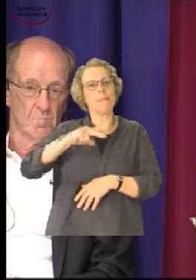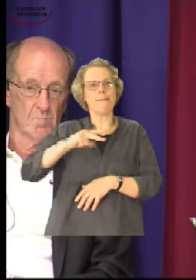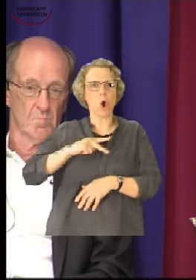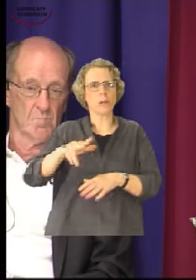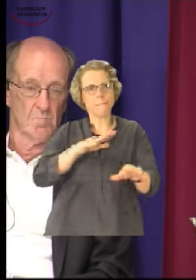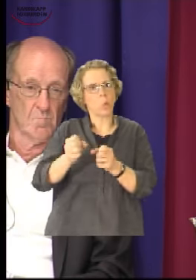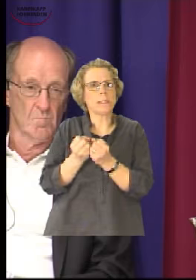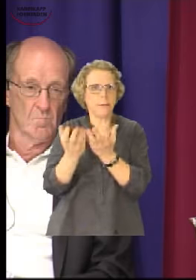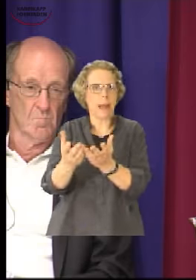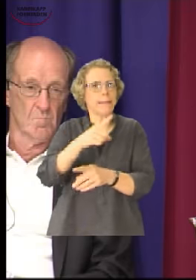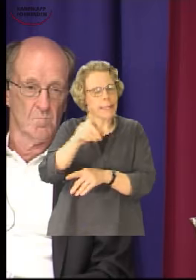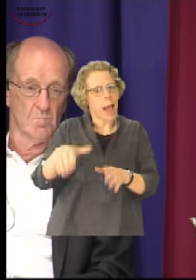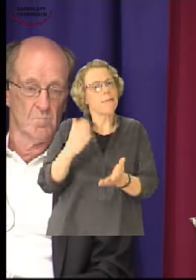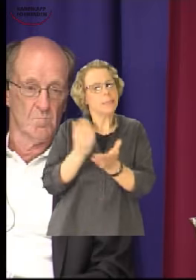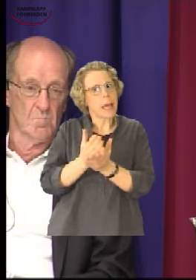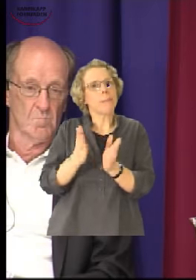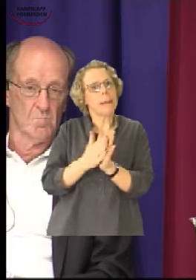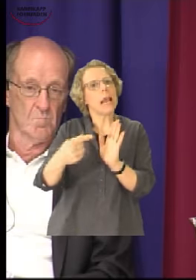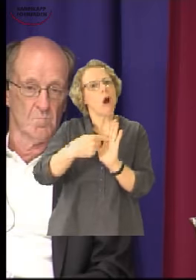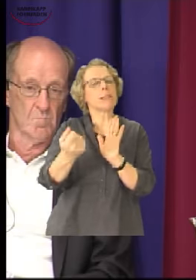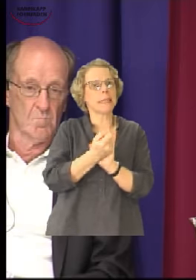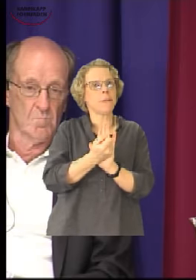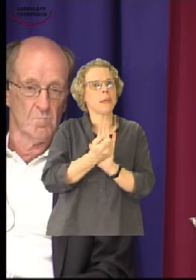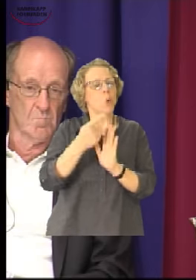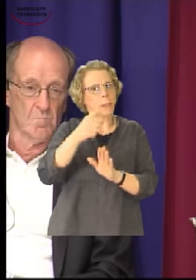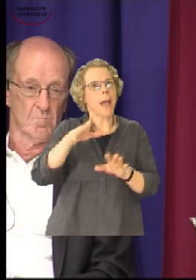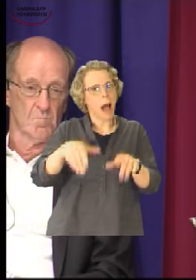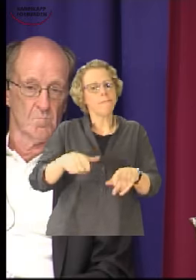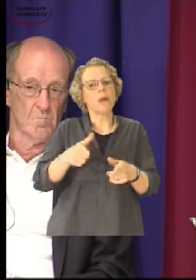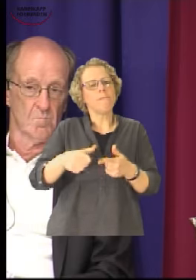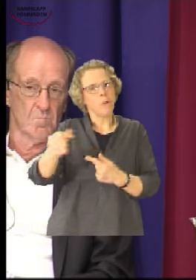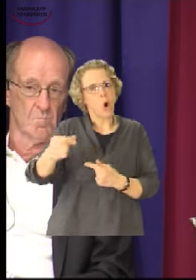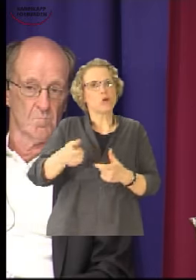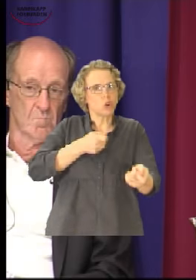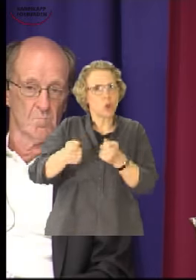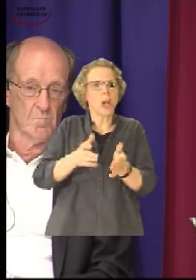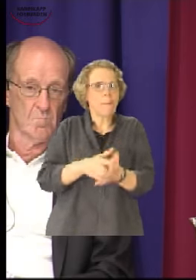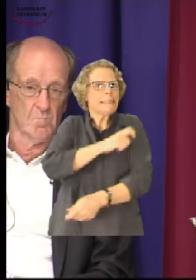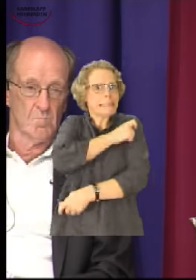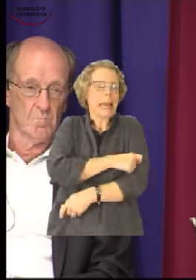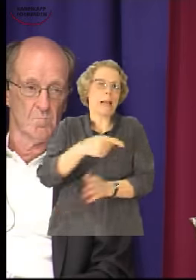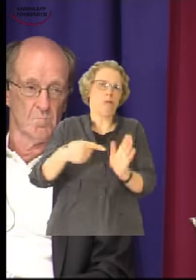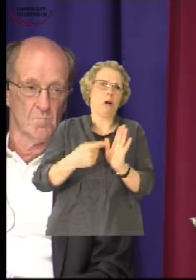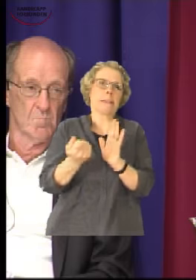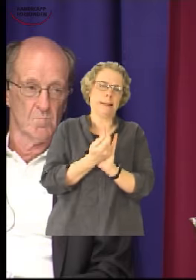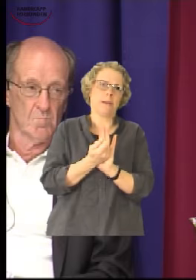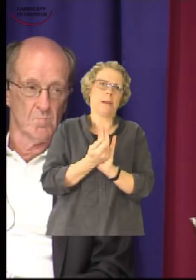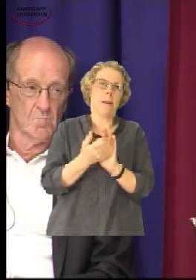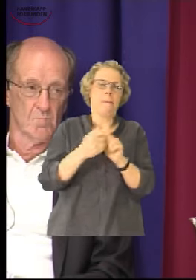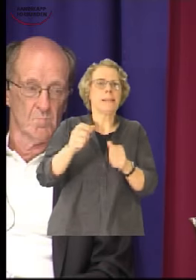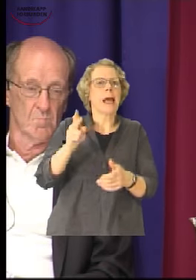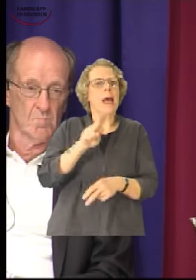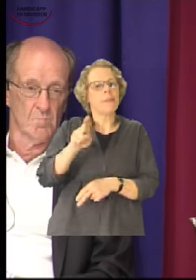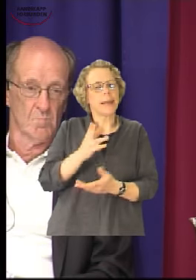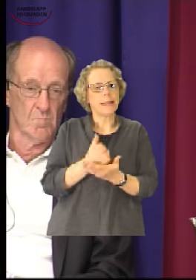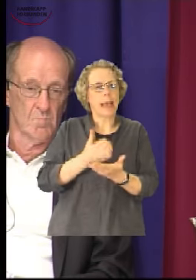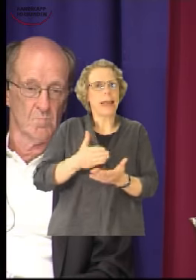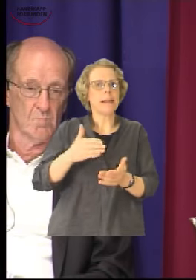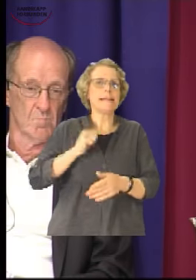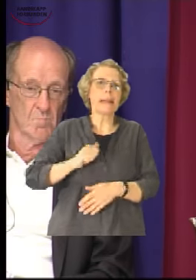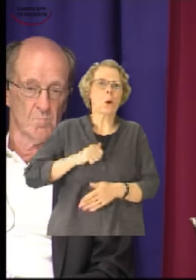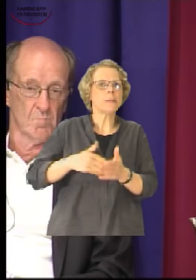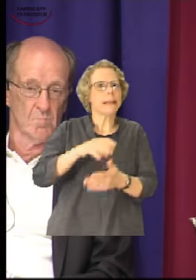lag. Där har ni valt att styra med ett skarpt instrument. Men när det gäller tillgången till läkemedel eller när det gäller tillgången